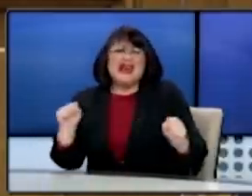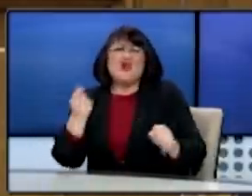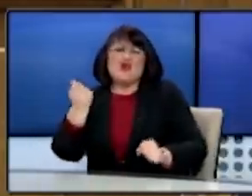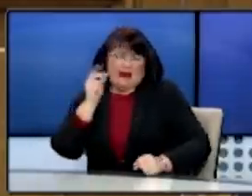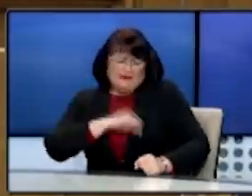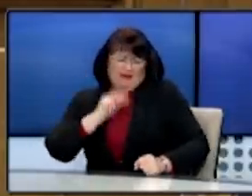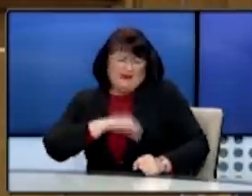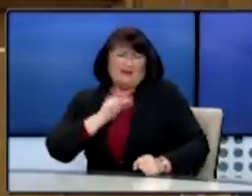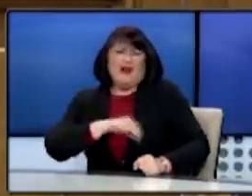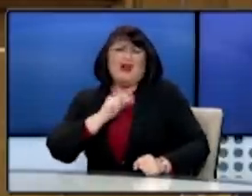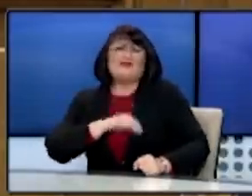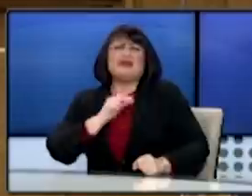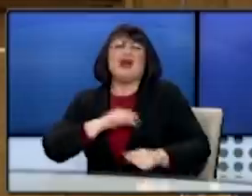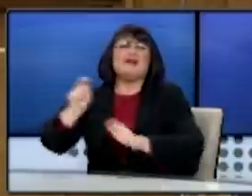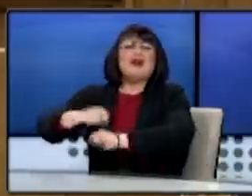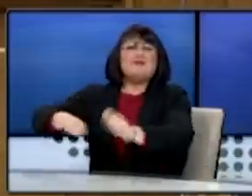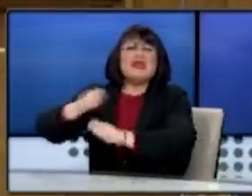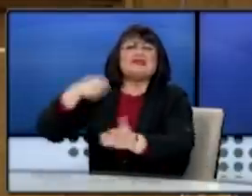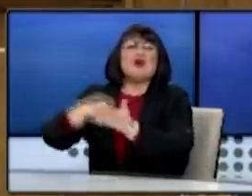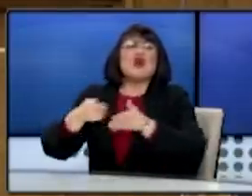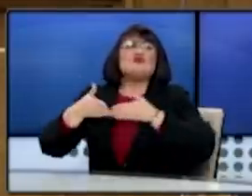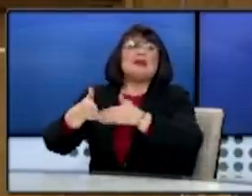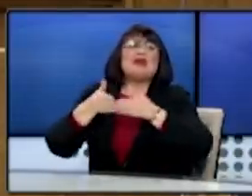σε κέρδη, ναυπηγήσεις και αγορές